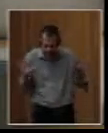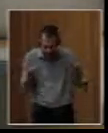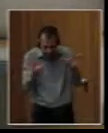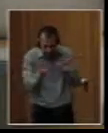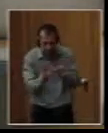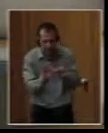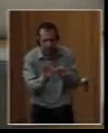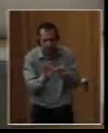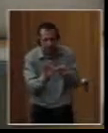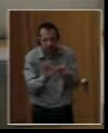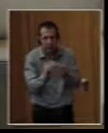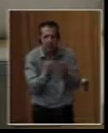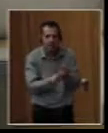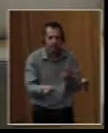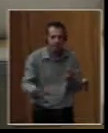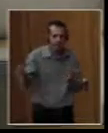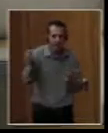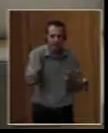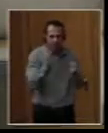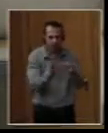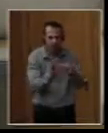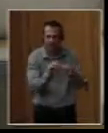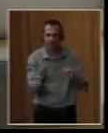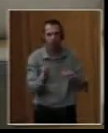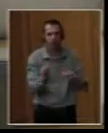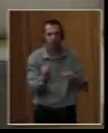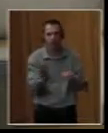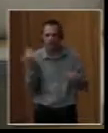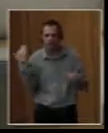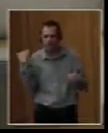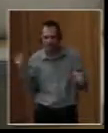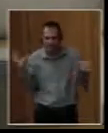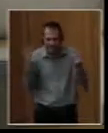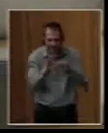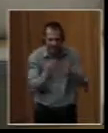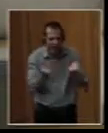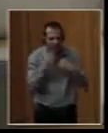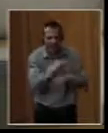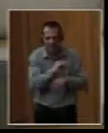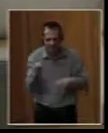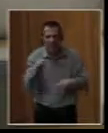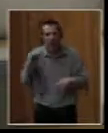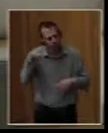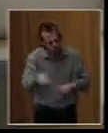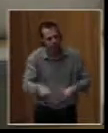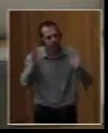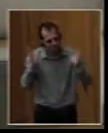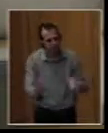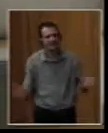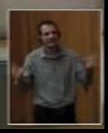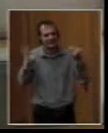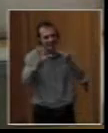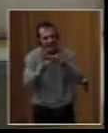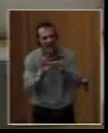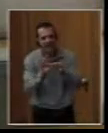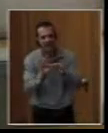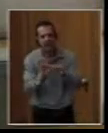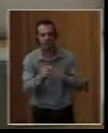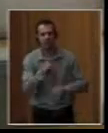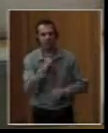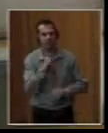συνεκτική, γιατί δεν υπήρξε ποτέ συνεκτική πολιτική για τα ζητήματα της αναπηρίας στην Ελλάδα.